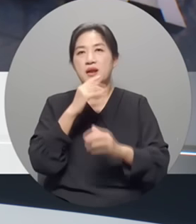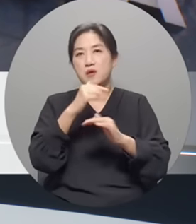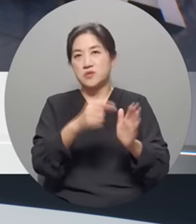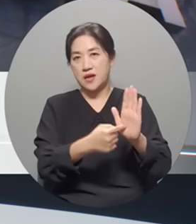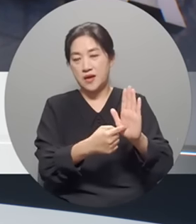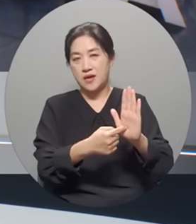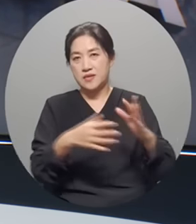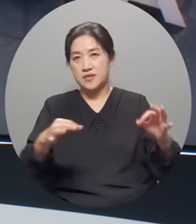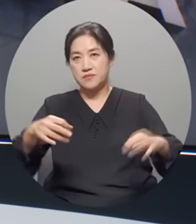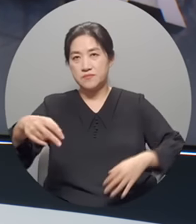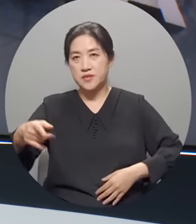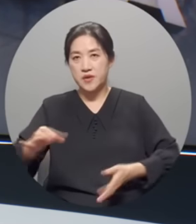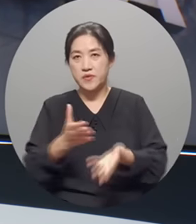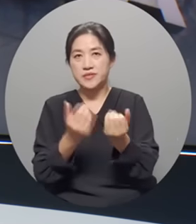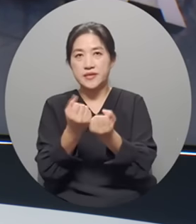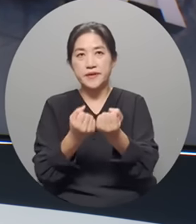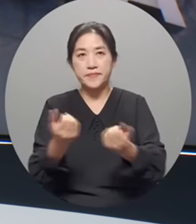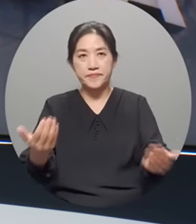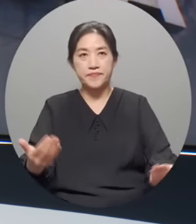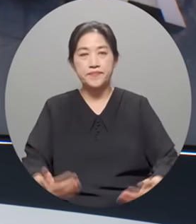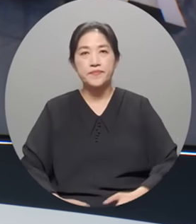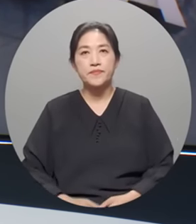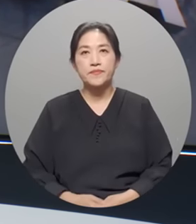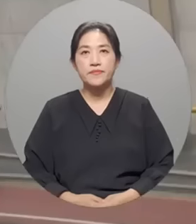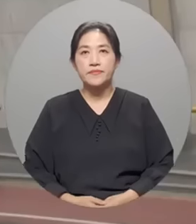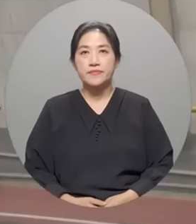내놨습니다. 김세영 기자가 보도합니다.